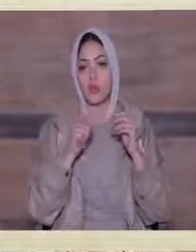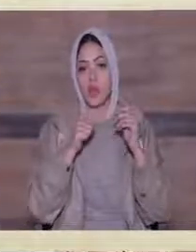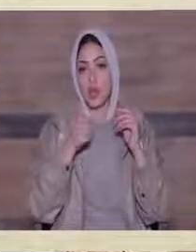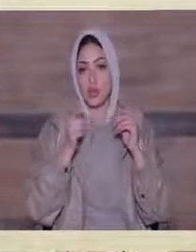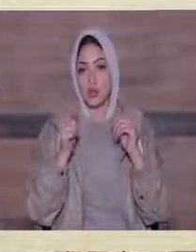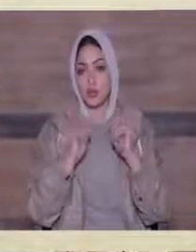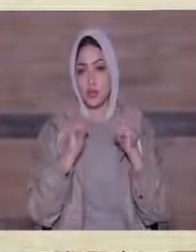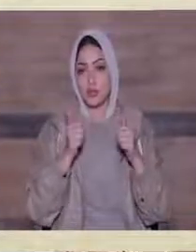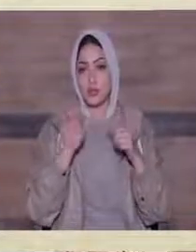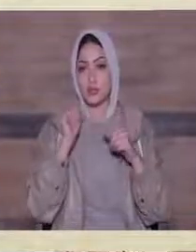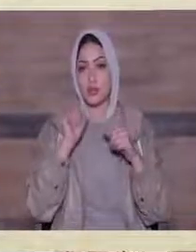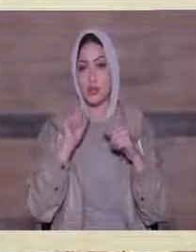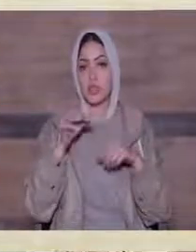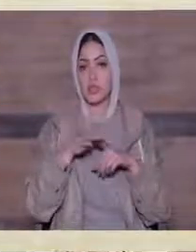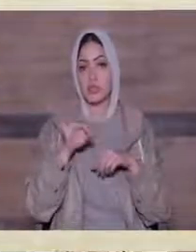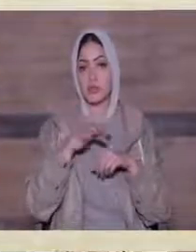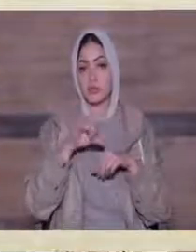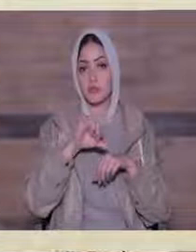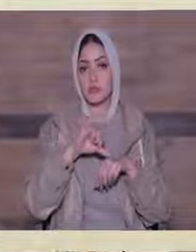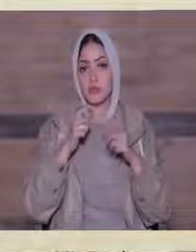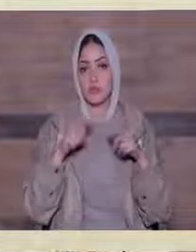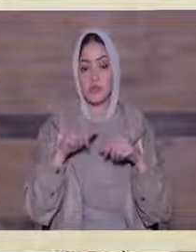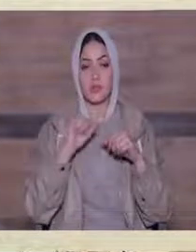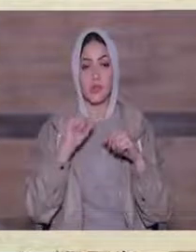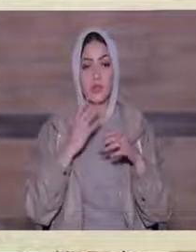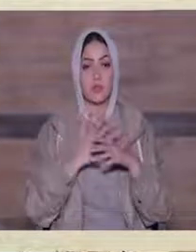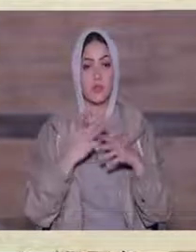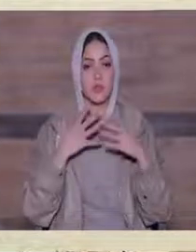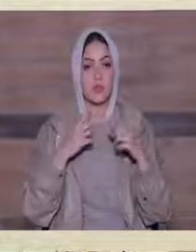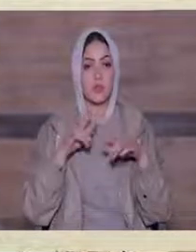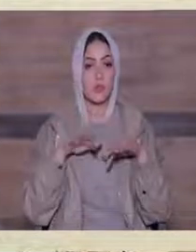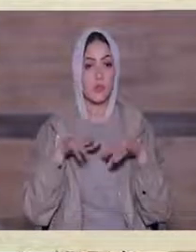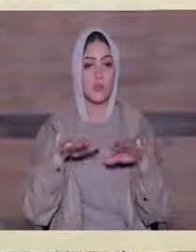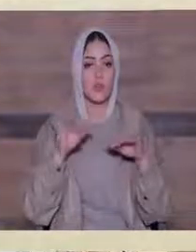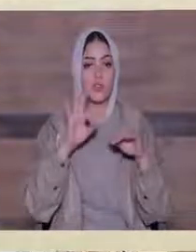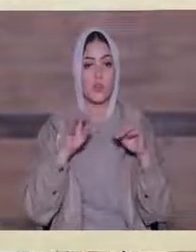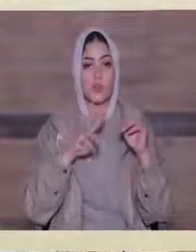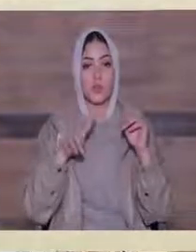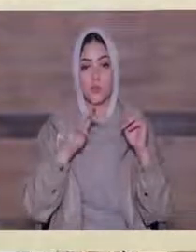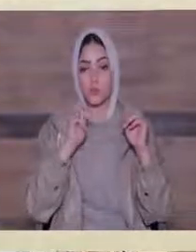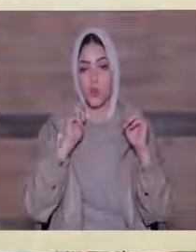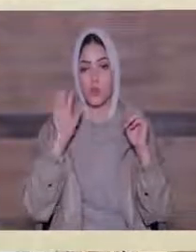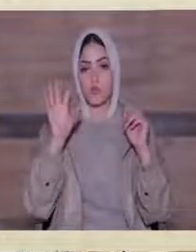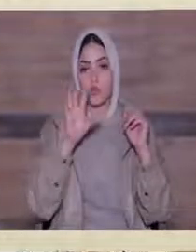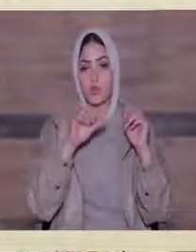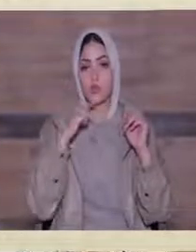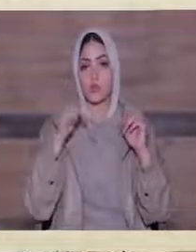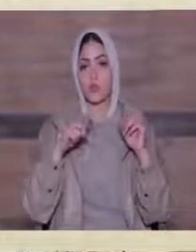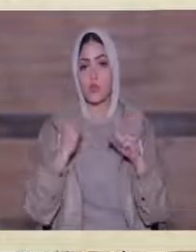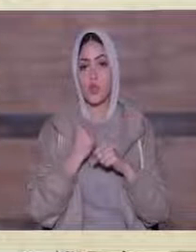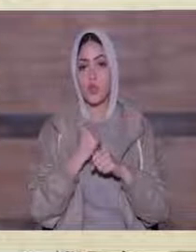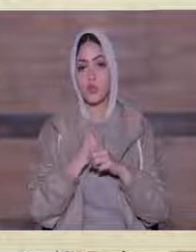في الوحدات الرعاية الأولية اللي هي الوحدات الصحية المنتشرة في جميع أنحاء الجمهورية، ودي اللي بتقوم